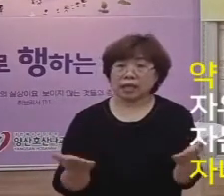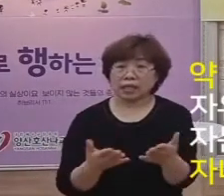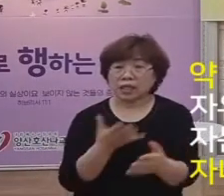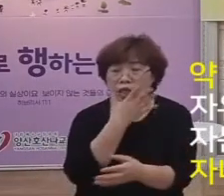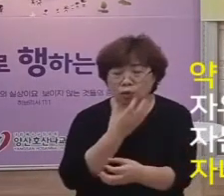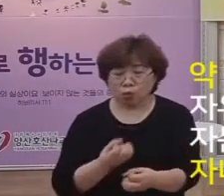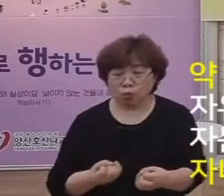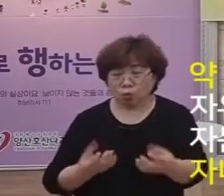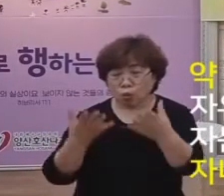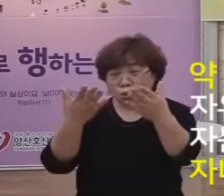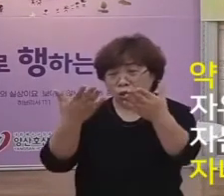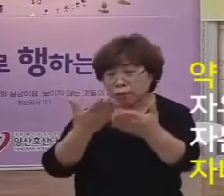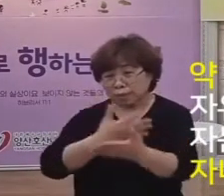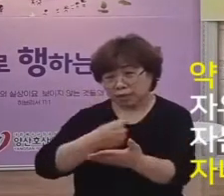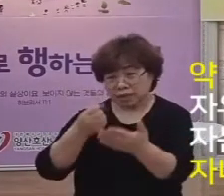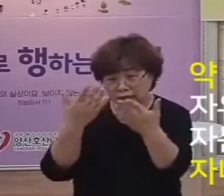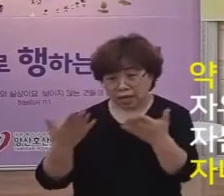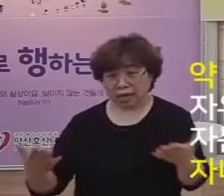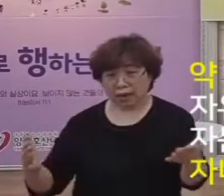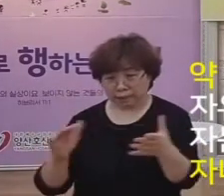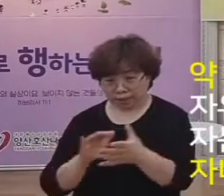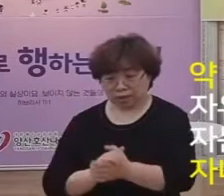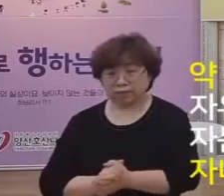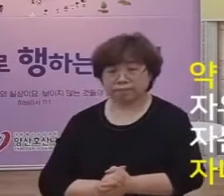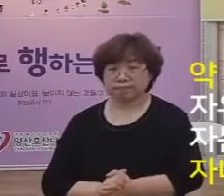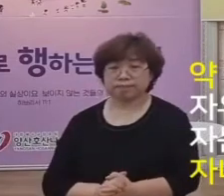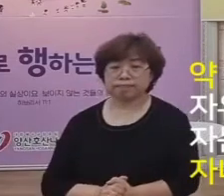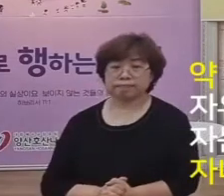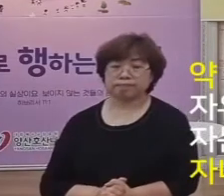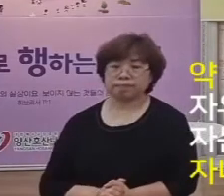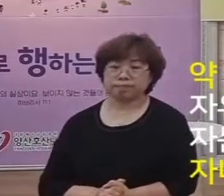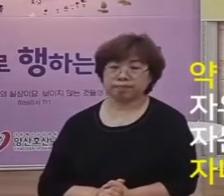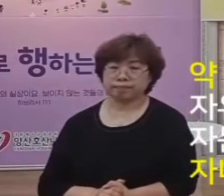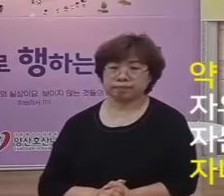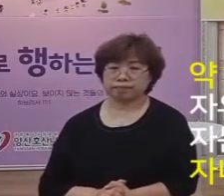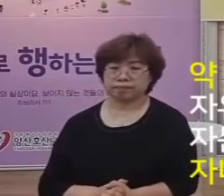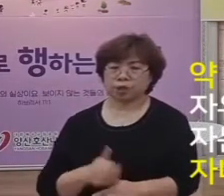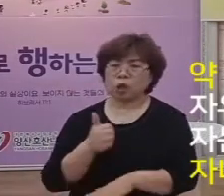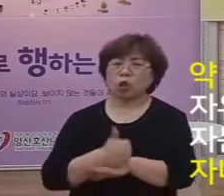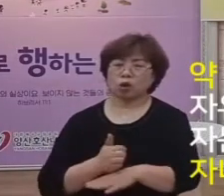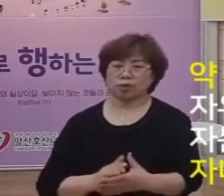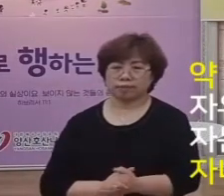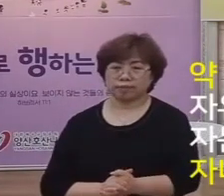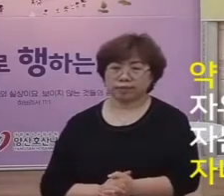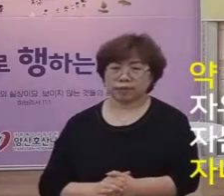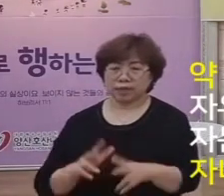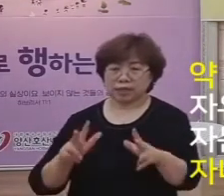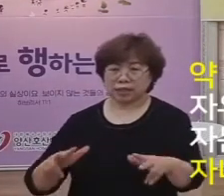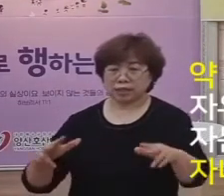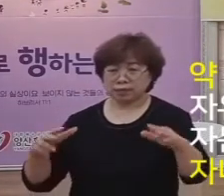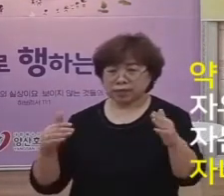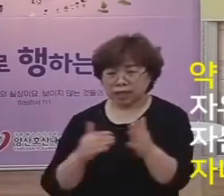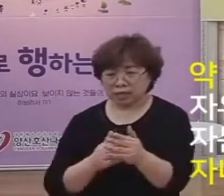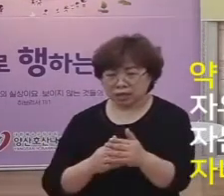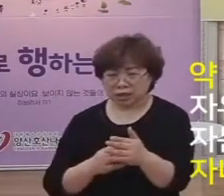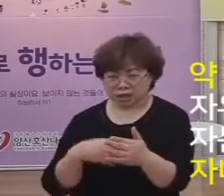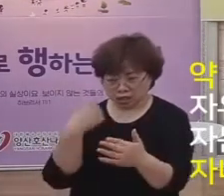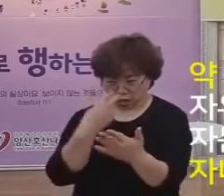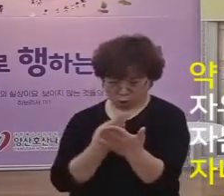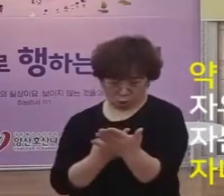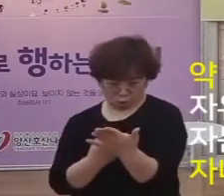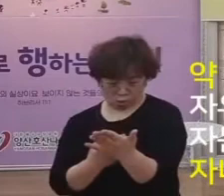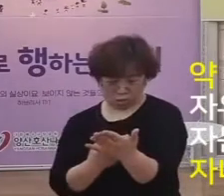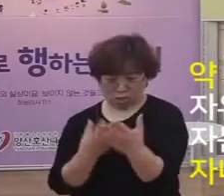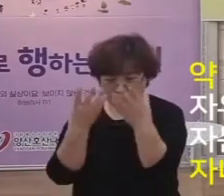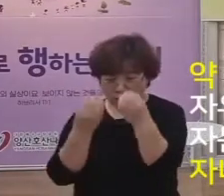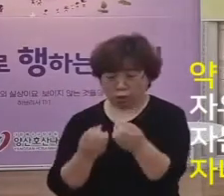사람은 그 행하는 일에 복을 받으리라. 아멘. 이게 결론. 지금까지 제가 거울 여화를 쭉 설명을